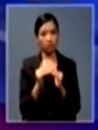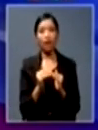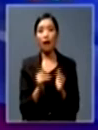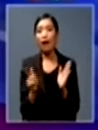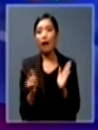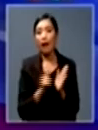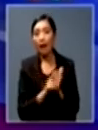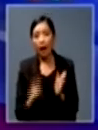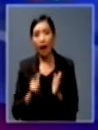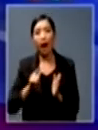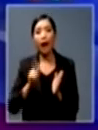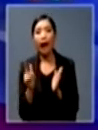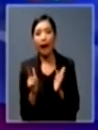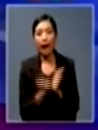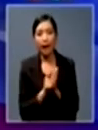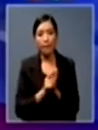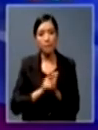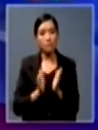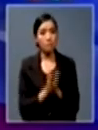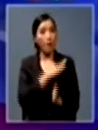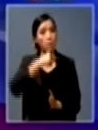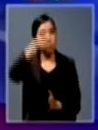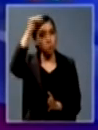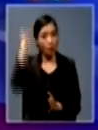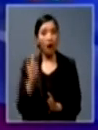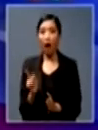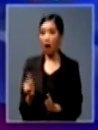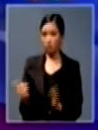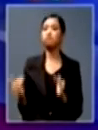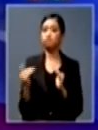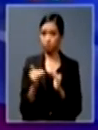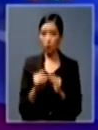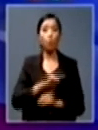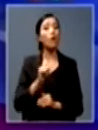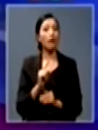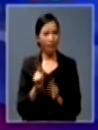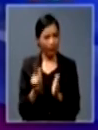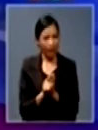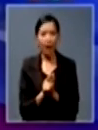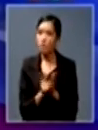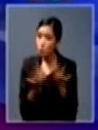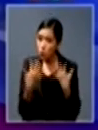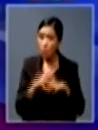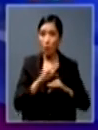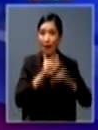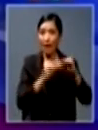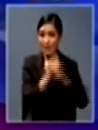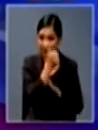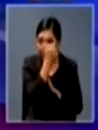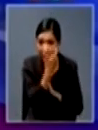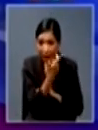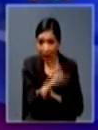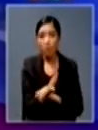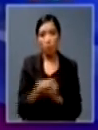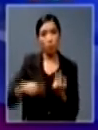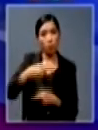มบทนะฮะเข้าโครงการนี้แล้วเนี่ยก็สามารถที่จะขอใช้สิทธิ์วันลาอุปสมบทได้อีกนะครับนี่นะฮ ะ ทั้งคร